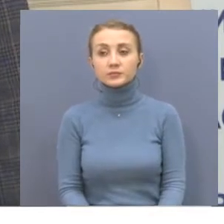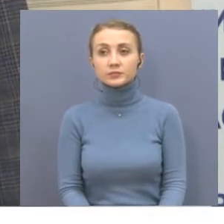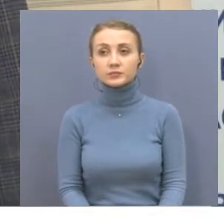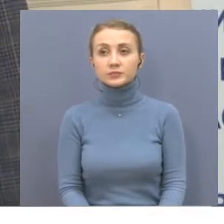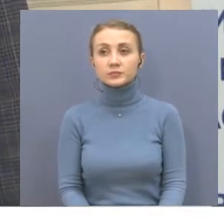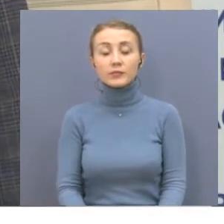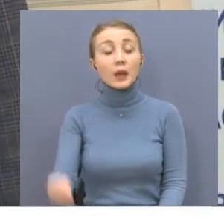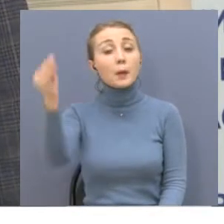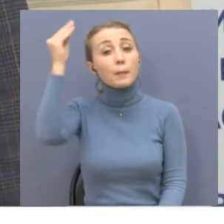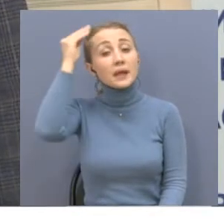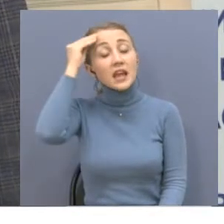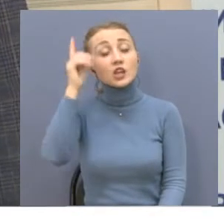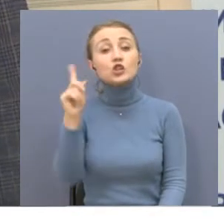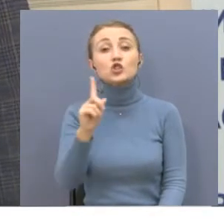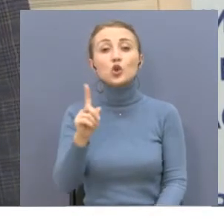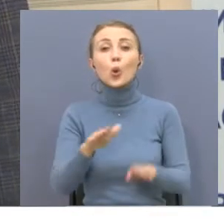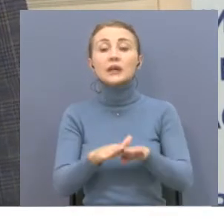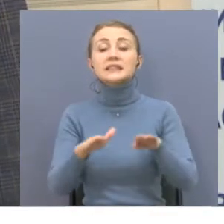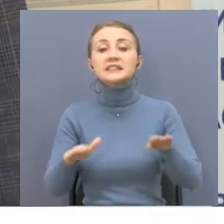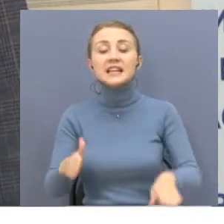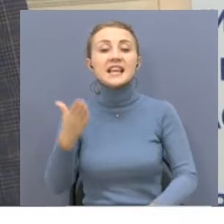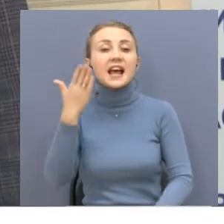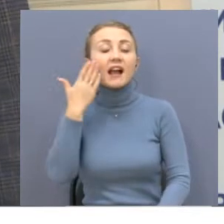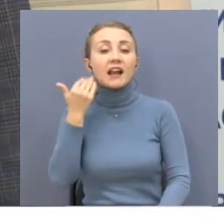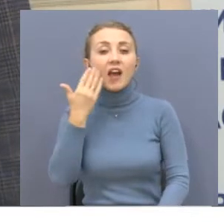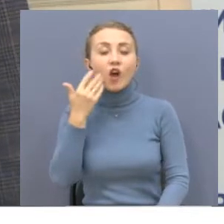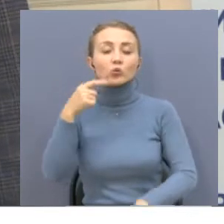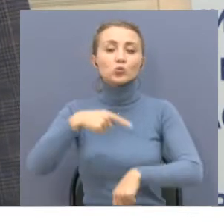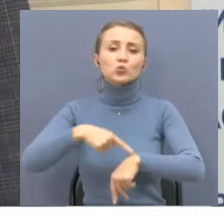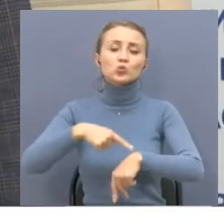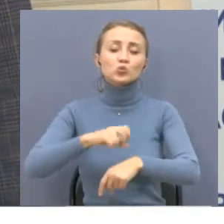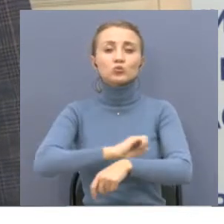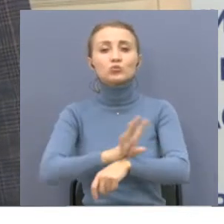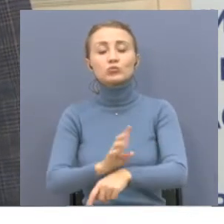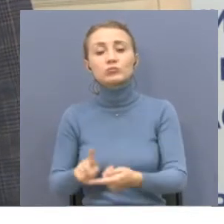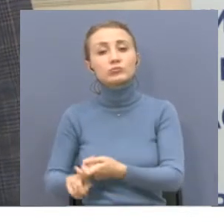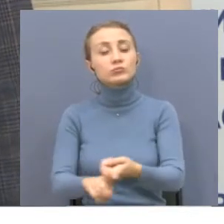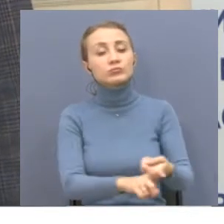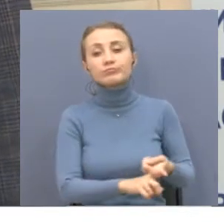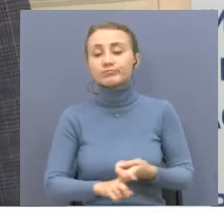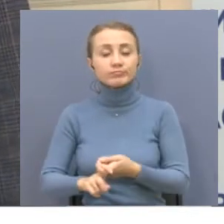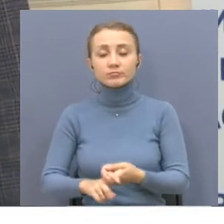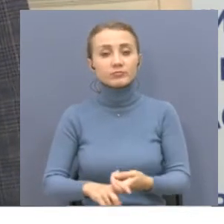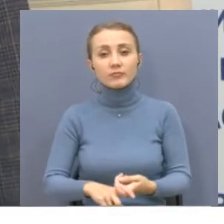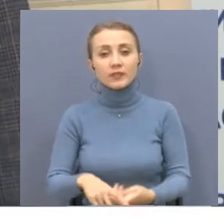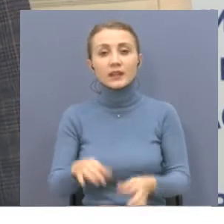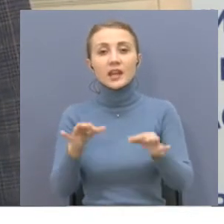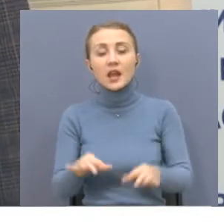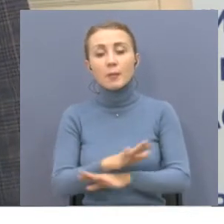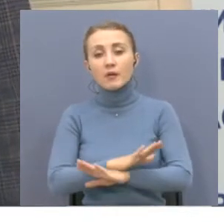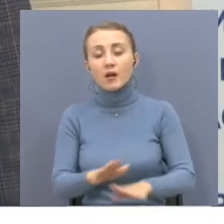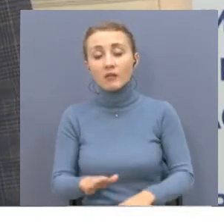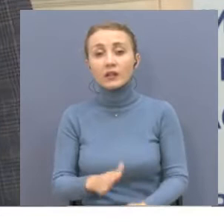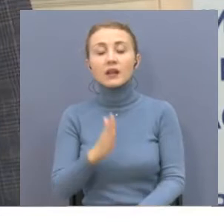Балаларда үлкендерге қарағанда коронавирус жеңіл өтеді деген субъективті пікір. Бала ойнап, секіріп, жап-жақсы жүріп, бір сәтте жатып қалуы әбден мүмкін.